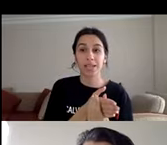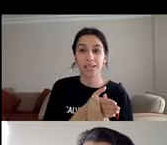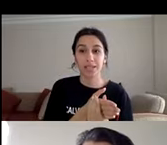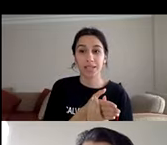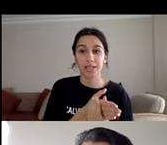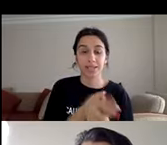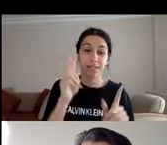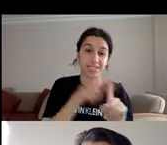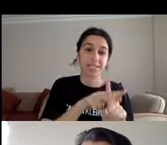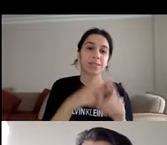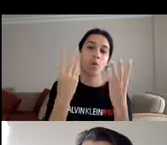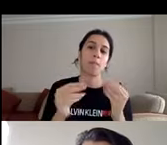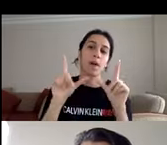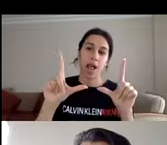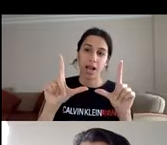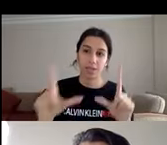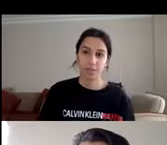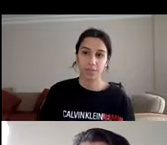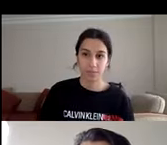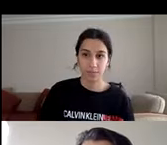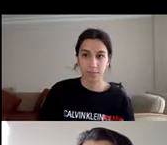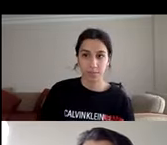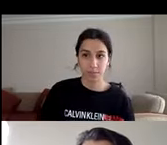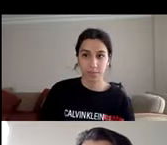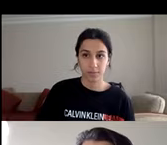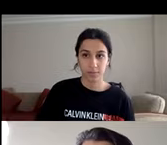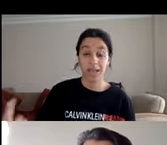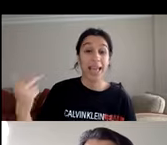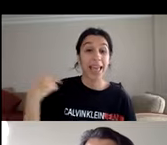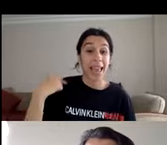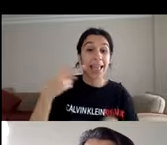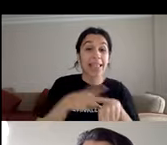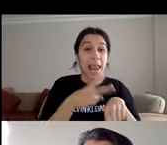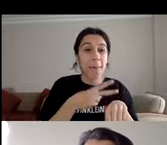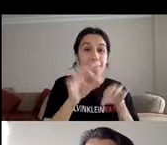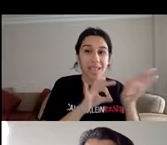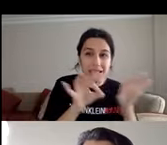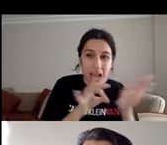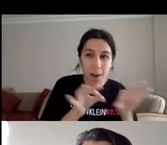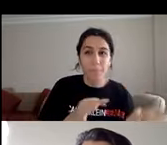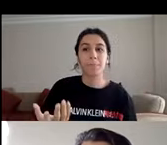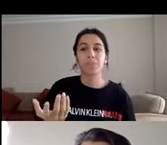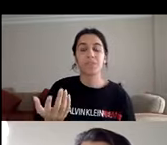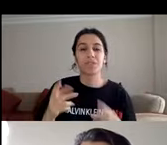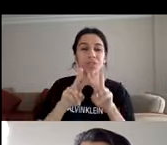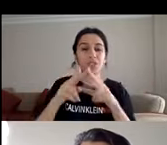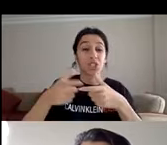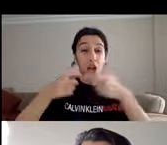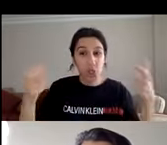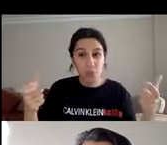sürecin içine dahil edeceğiz. Yani bütün yeni deneyim tasarımı, arayüz tasarımı, platform geliştirme